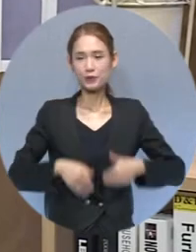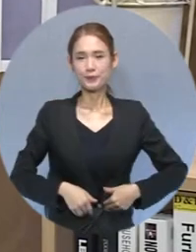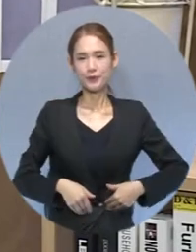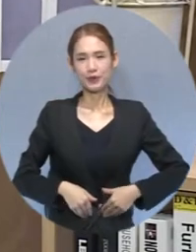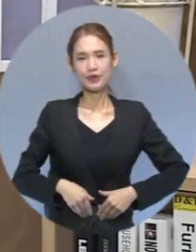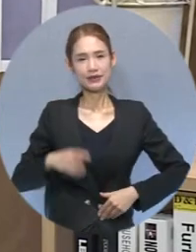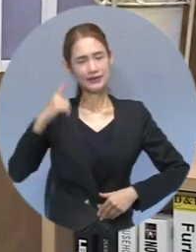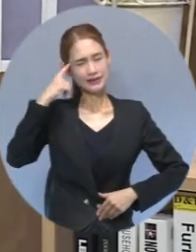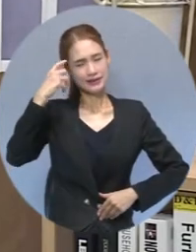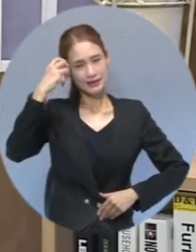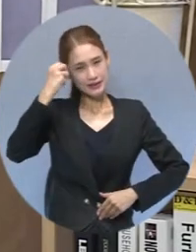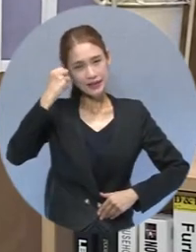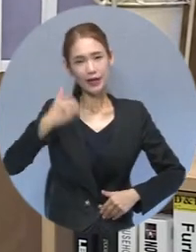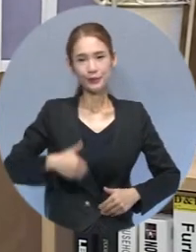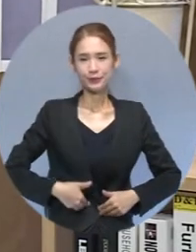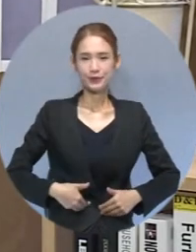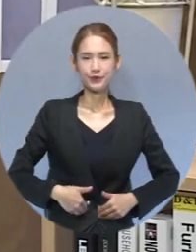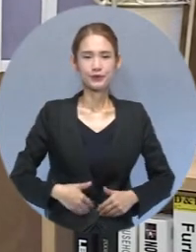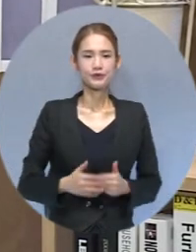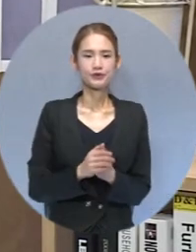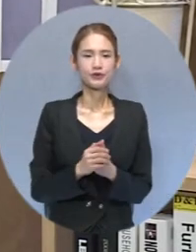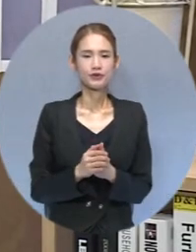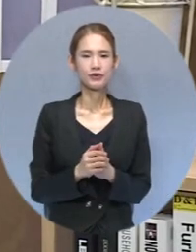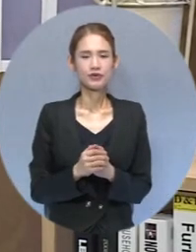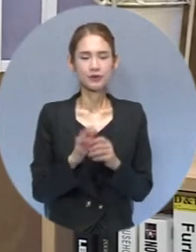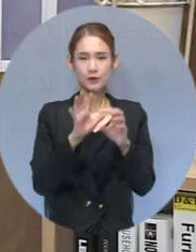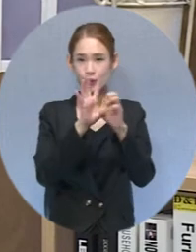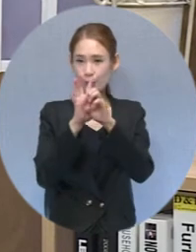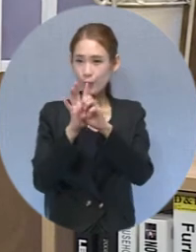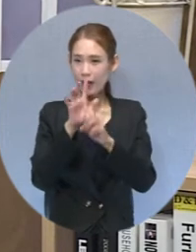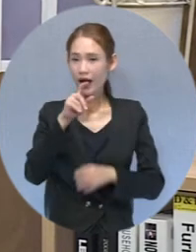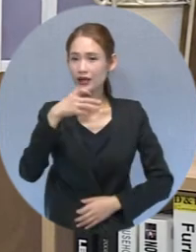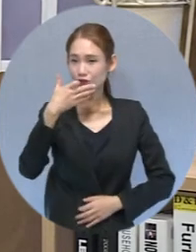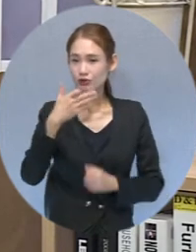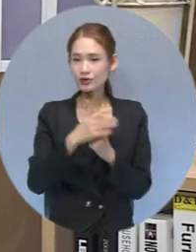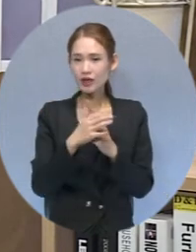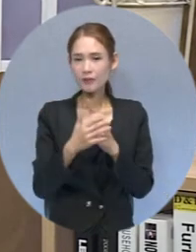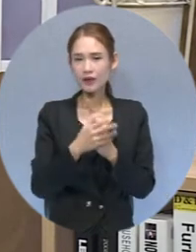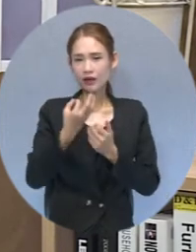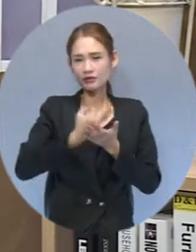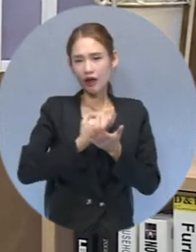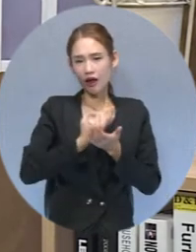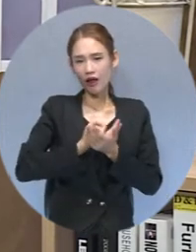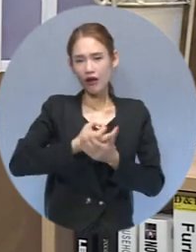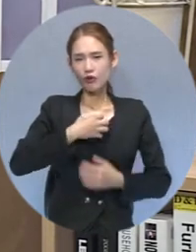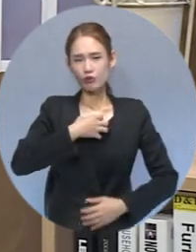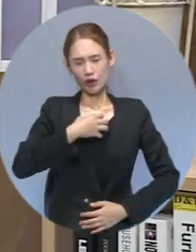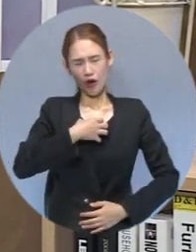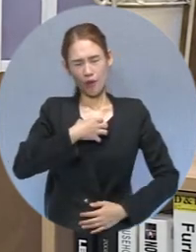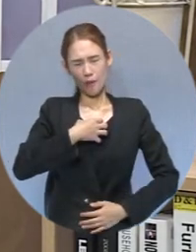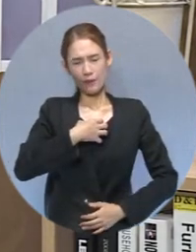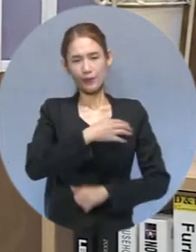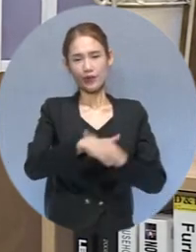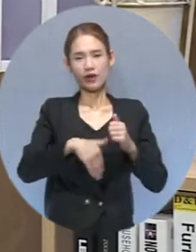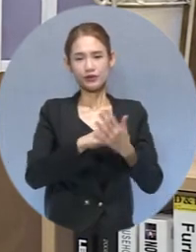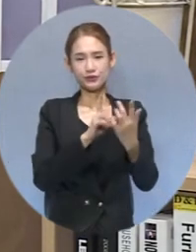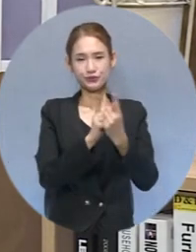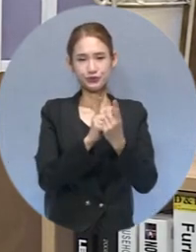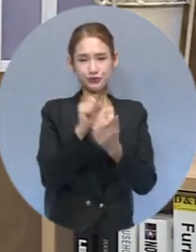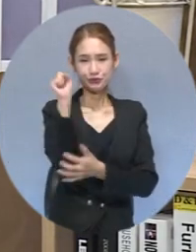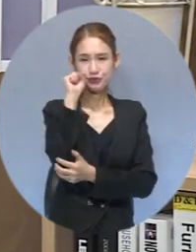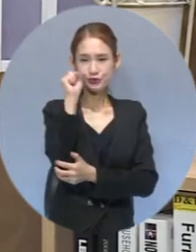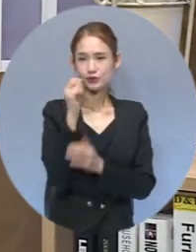좀 꼭 필요할 것 같은데 그렇다면 이제 코로나19로 인해서 생계 위협을 받고 있는 운수 종사자분들을